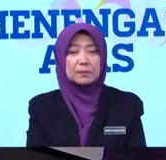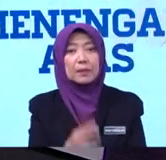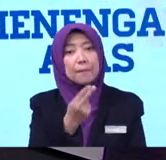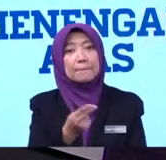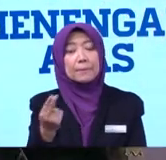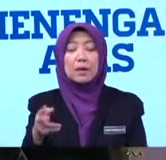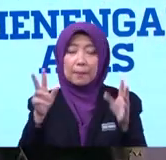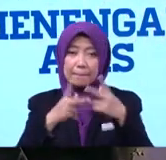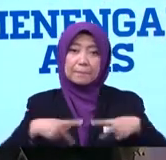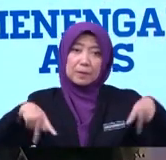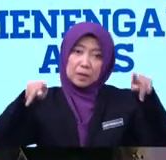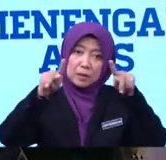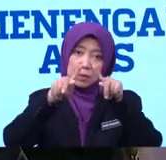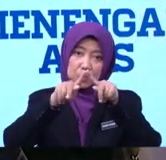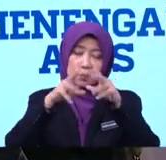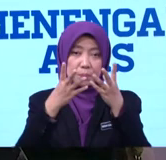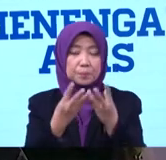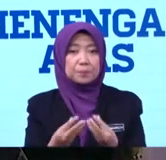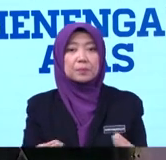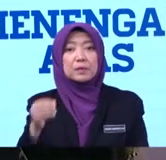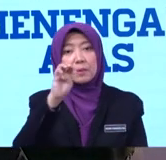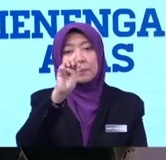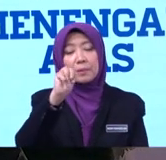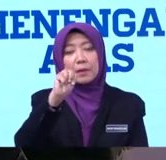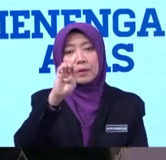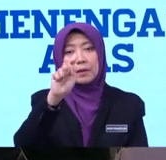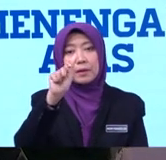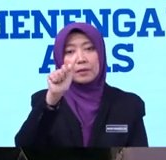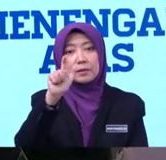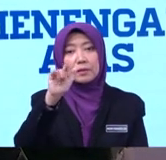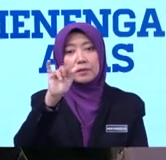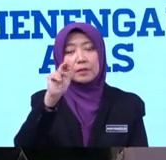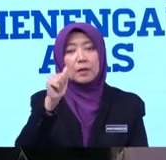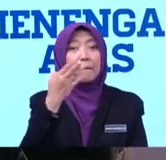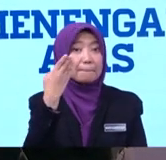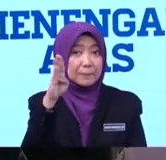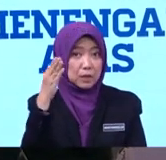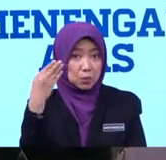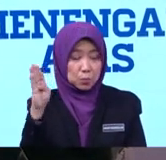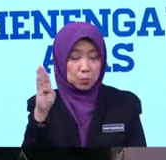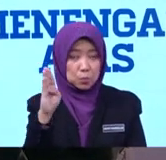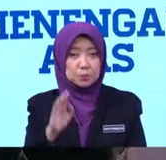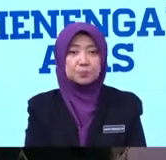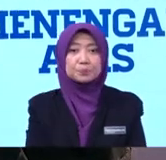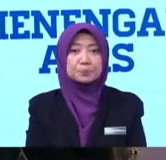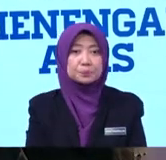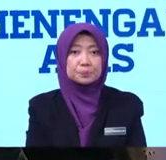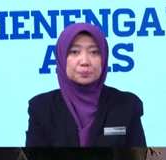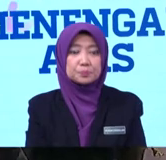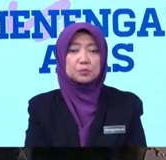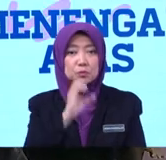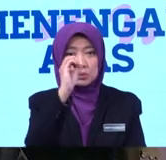diperlukan adalah metilina biru yang biru tuh larutan metillina biru